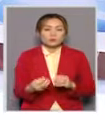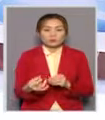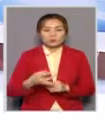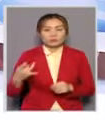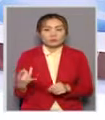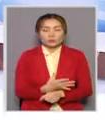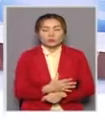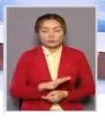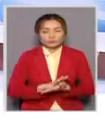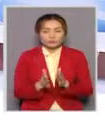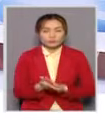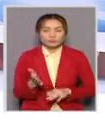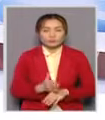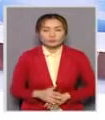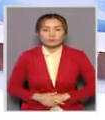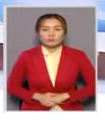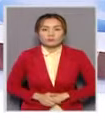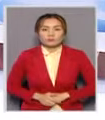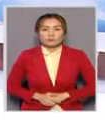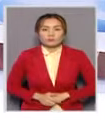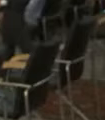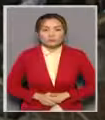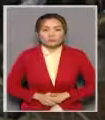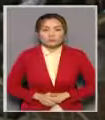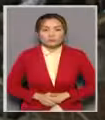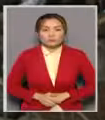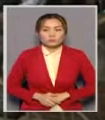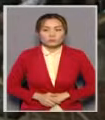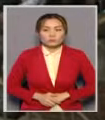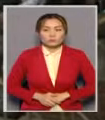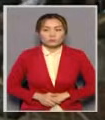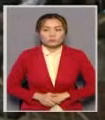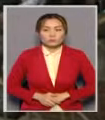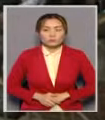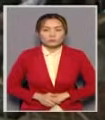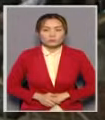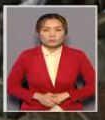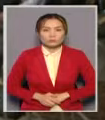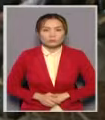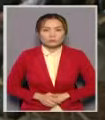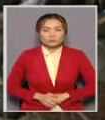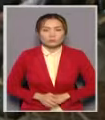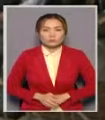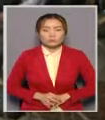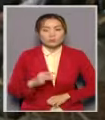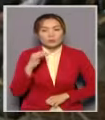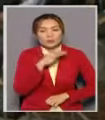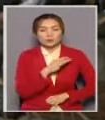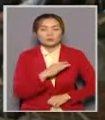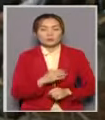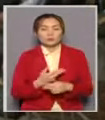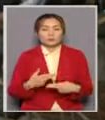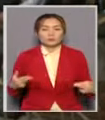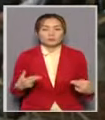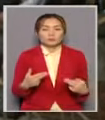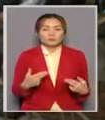өңірде алғаш рет ұйымдастырылуда. Бұл тақырыпта енді шығармалар көп деп айта алмаймын.